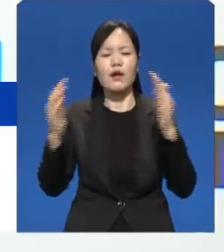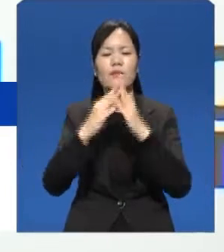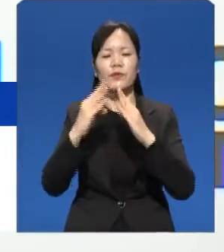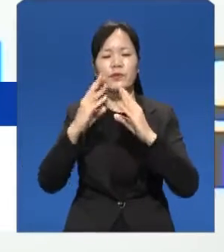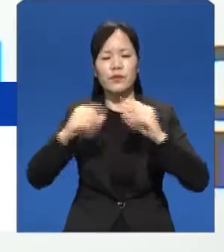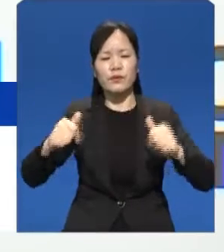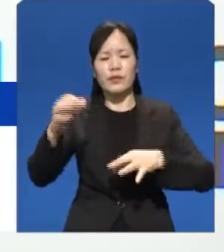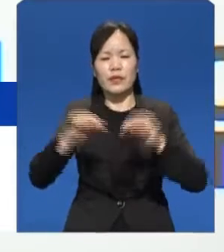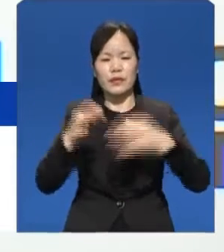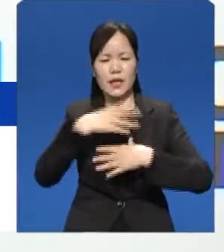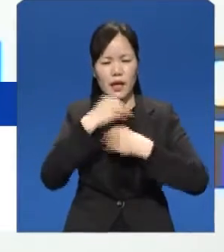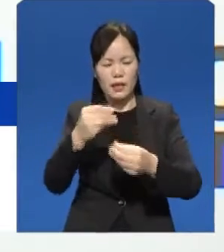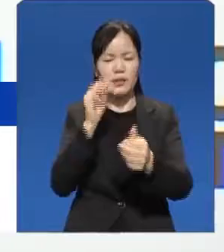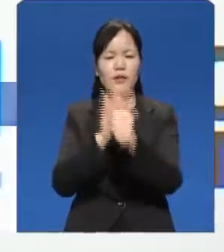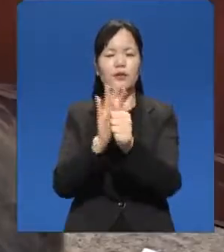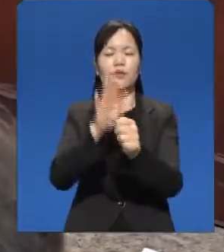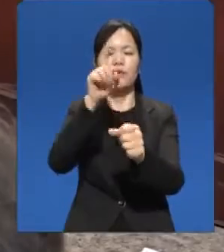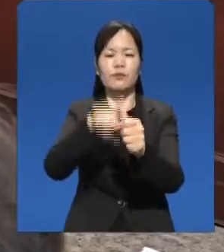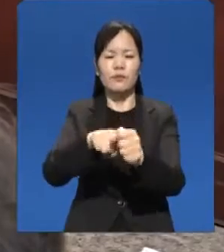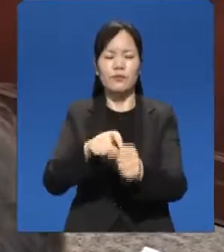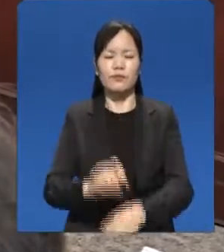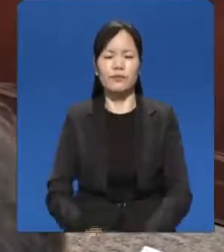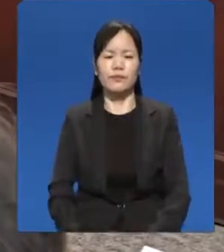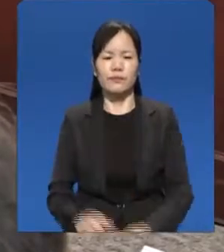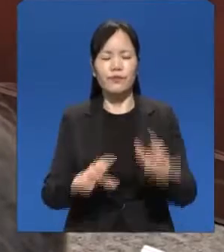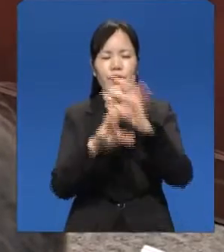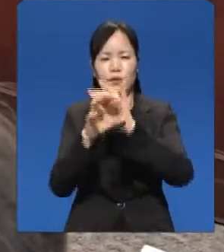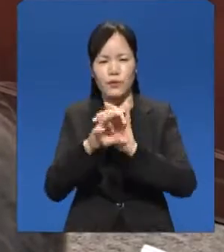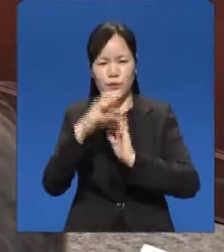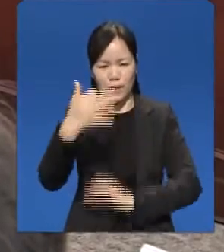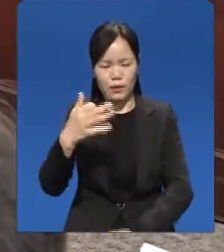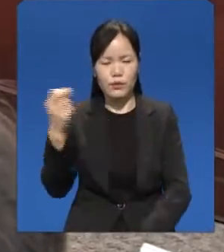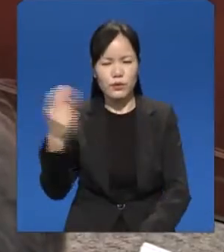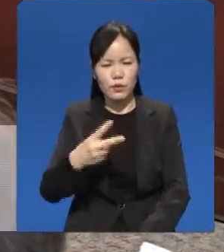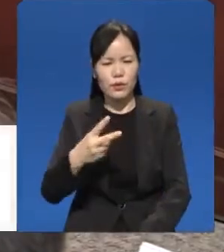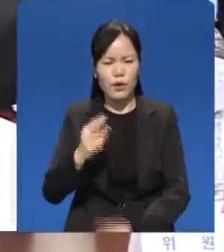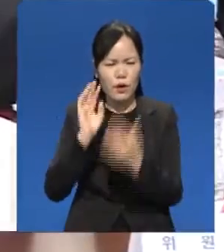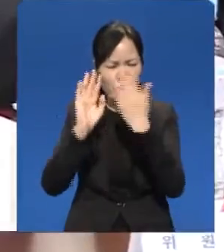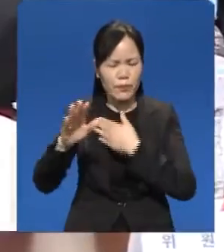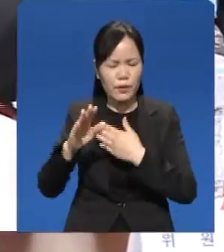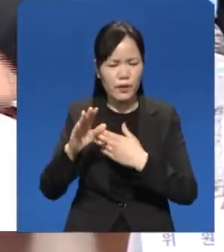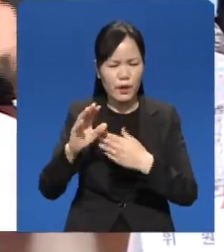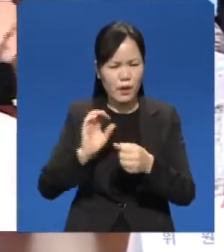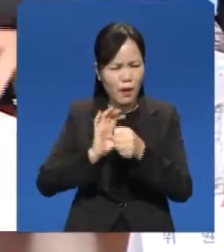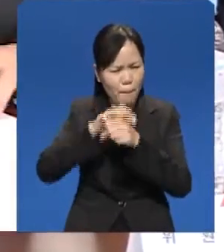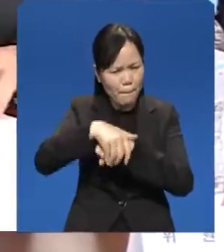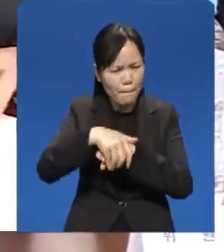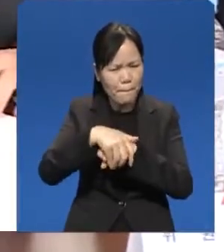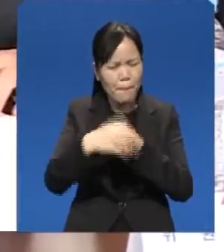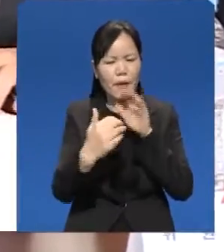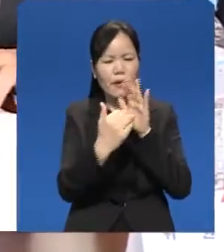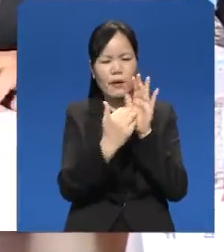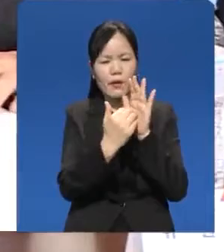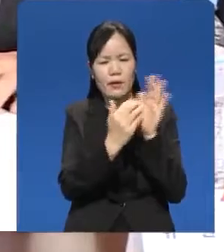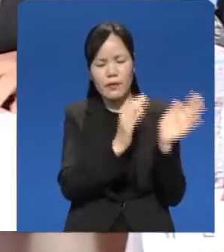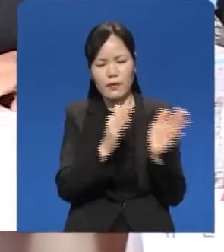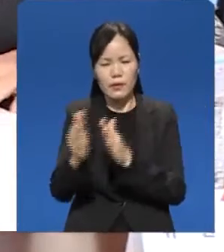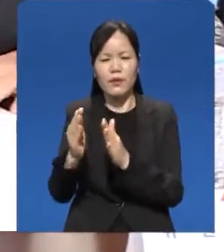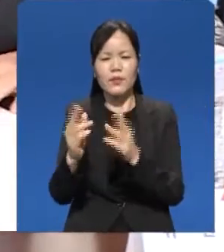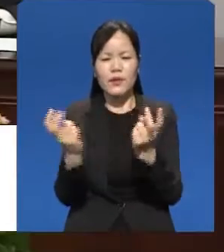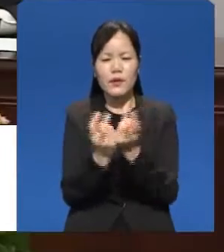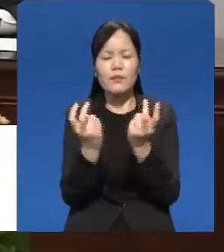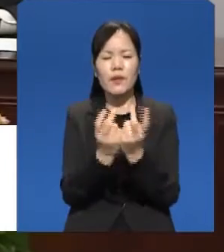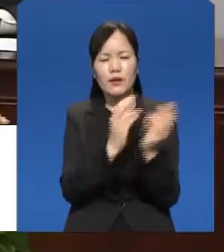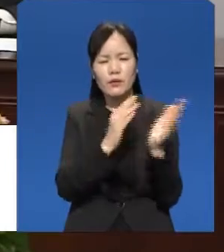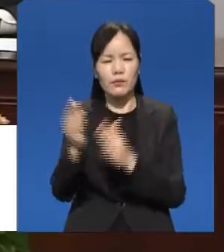시장 안정을 도모하기 위한 것입니다. 코로나19는 물론 미래 팬데믹에 대비하기 위한 구체적인 방안도